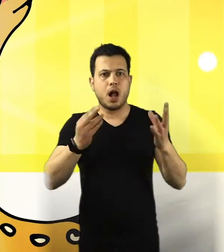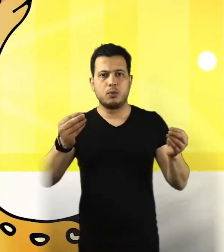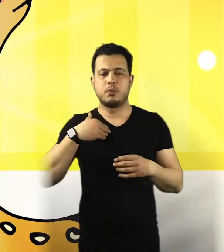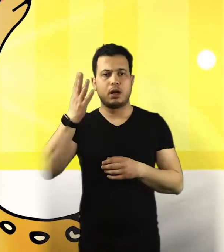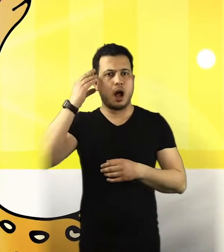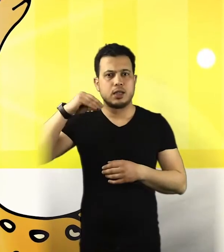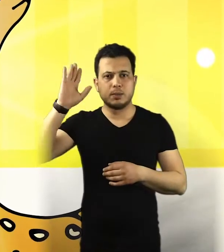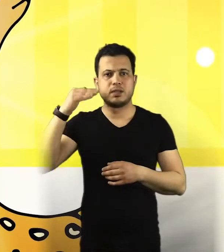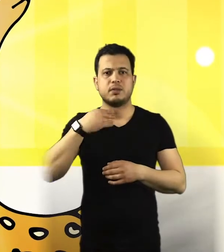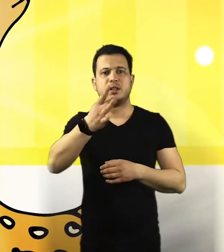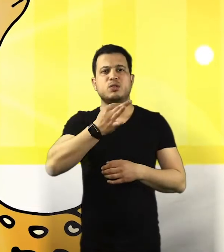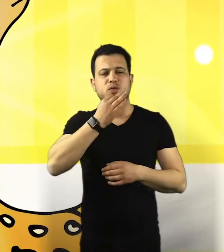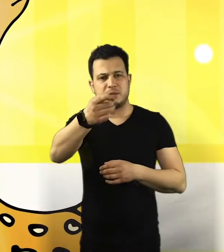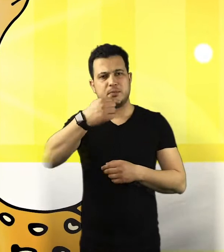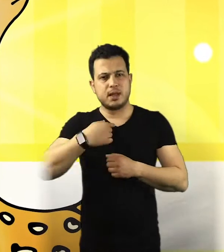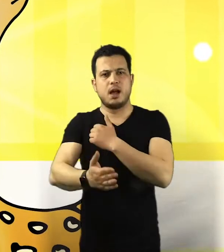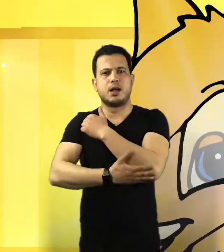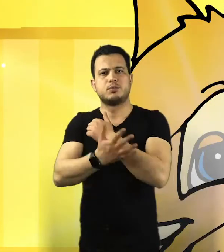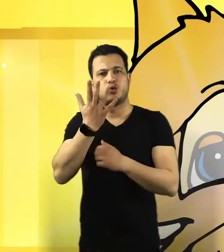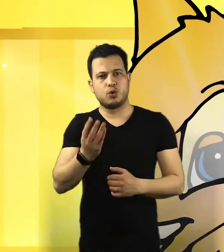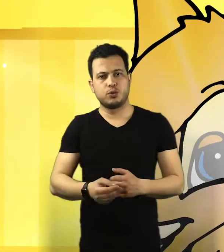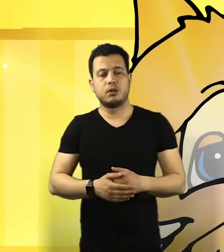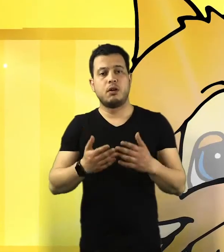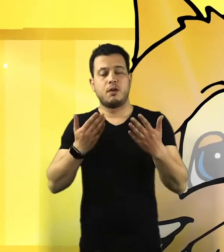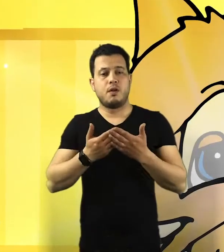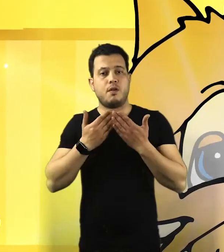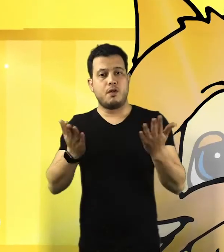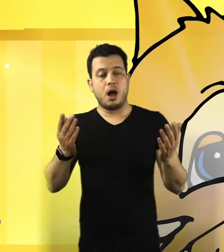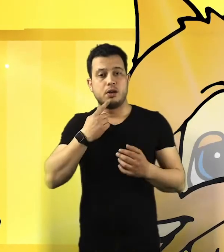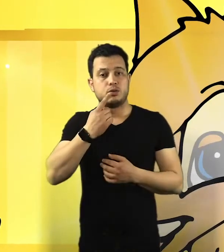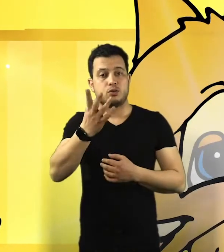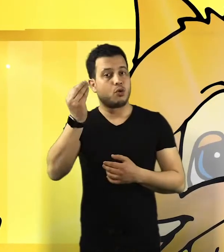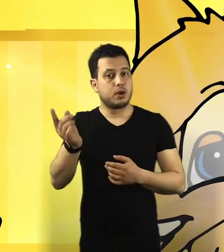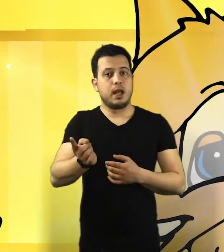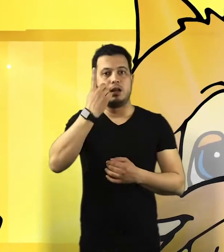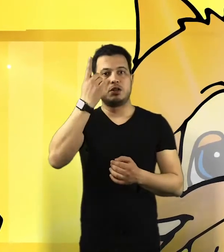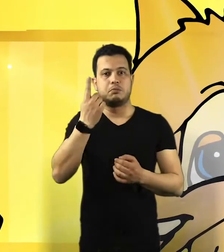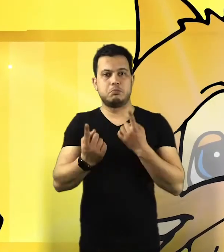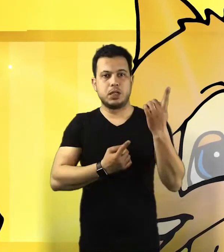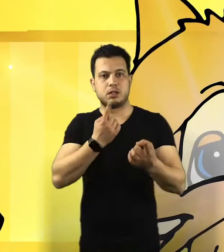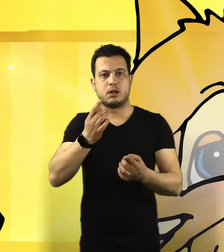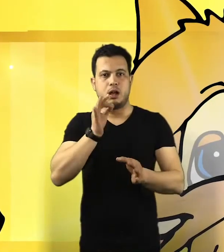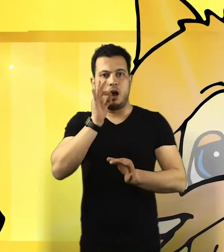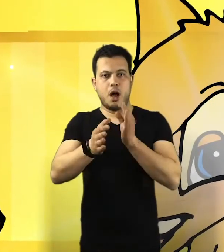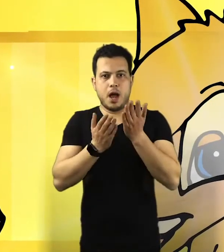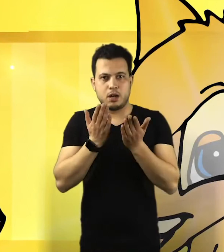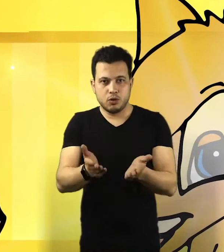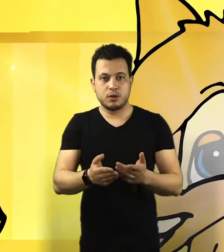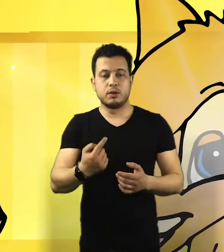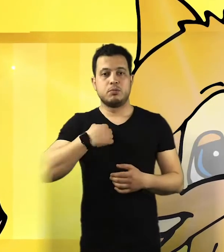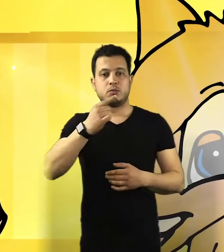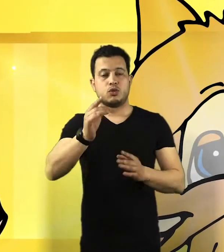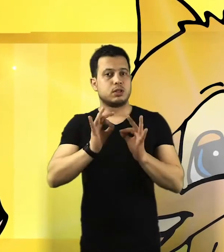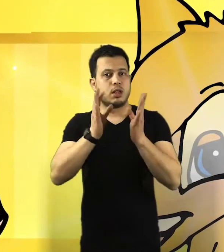bilmiyoruz Lütfen bize yardım edin Vay be! Çok ilginç bir olaymış bu Biz nasıl bulacağız ki